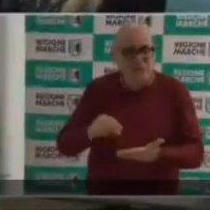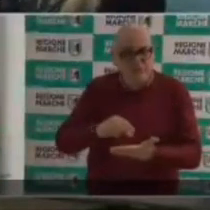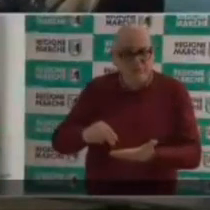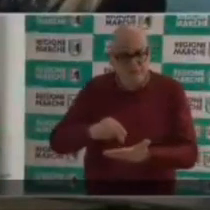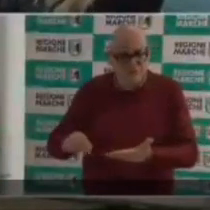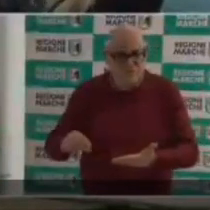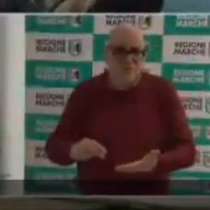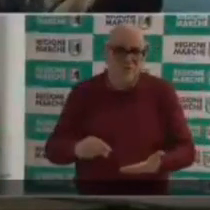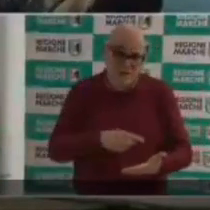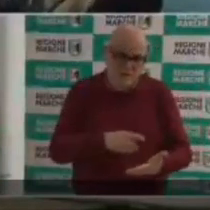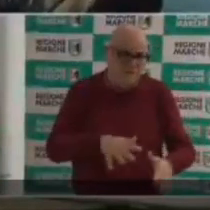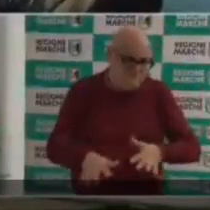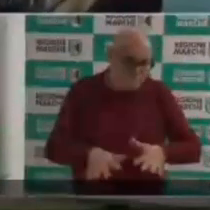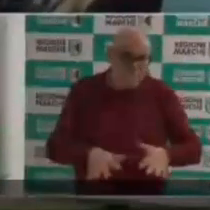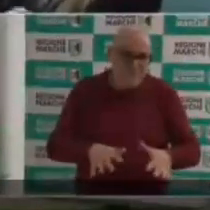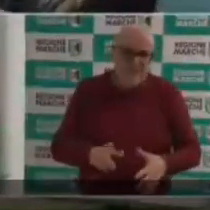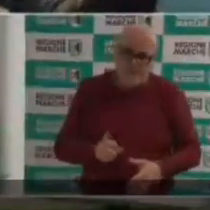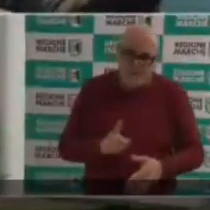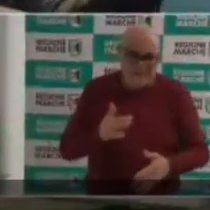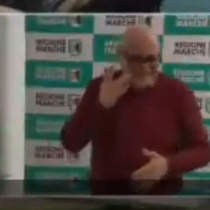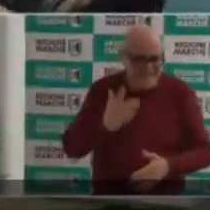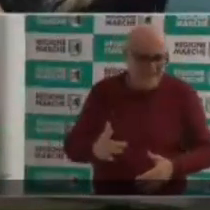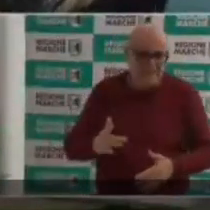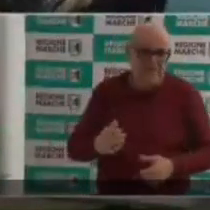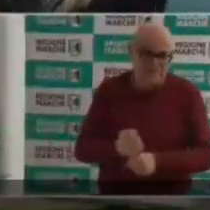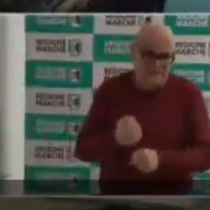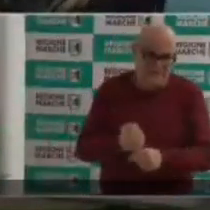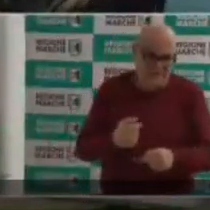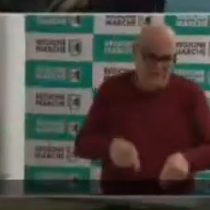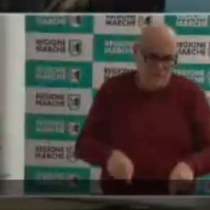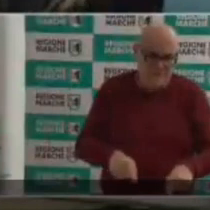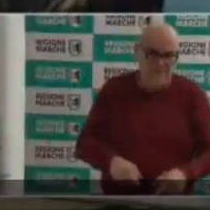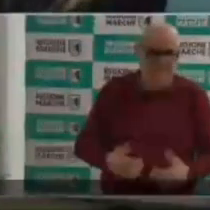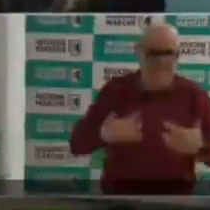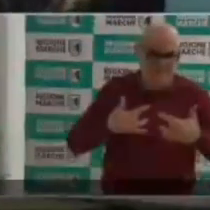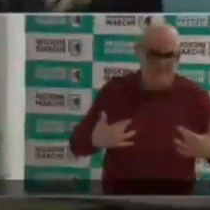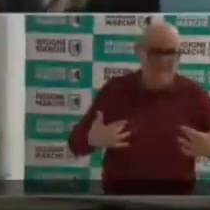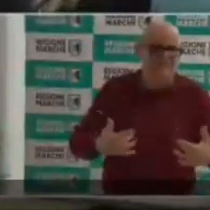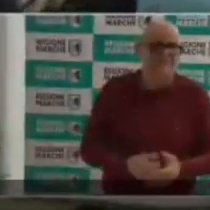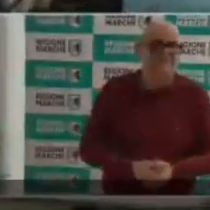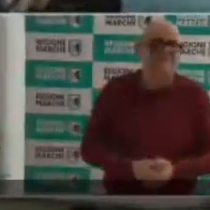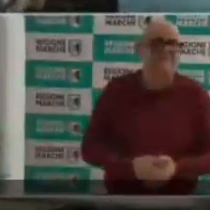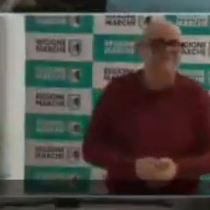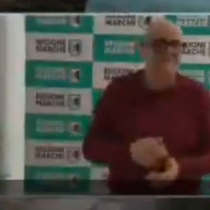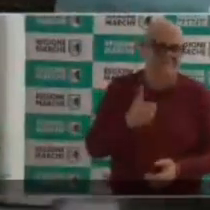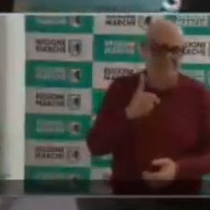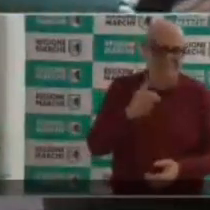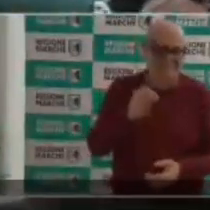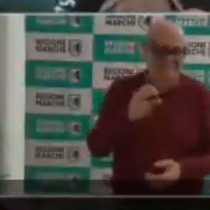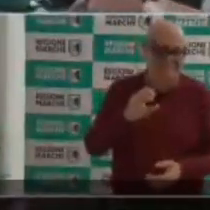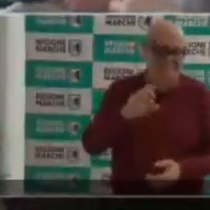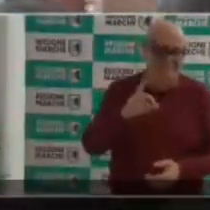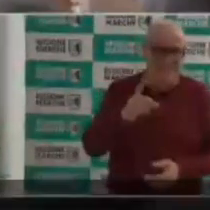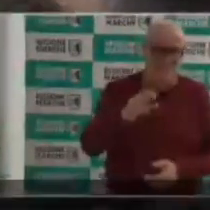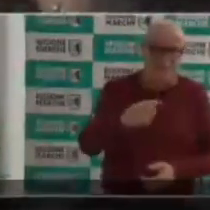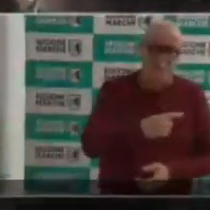loro, come dire, non è semplice fare nulla, quindi grazie e buon lavoro a noi. Grazie Diego, hai anticipato un